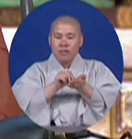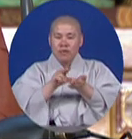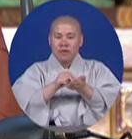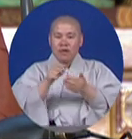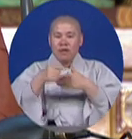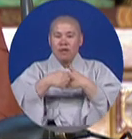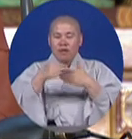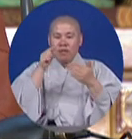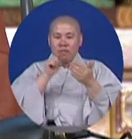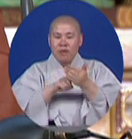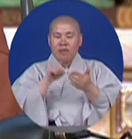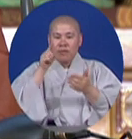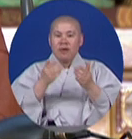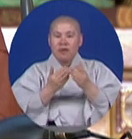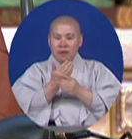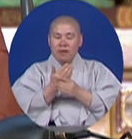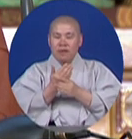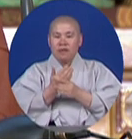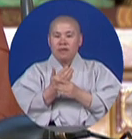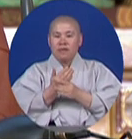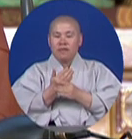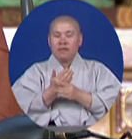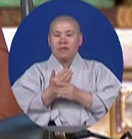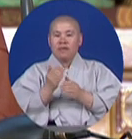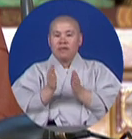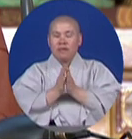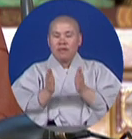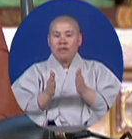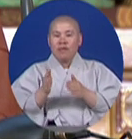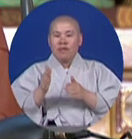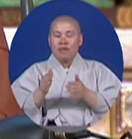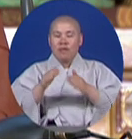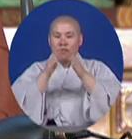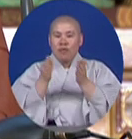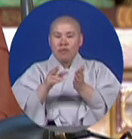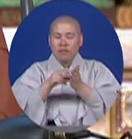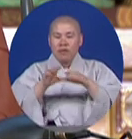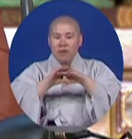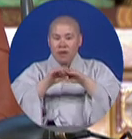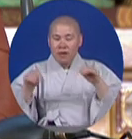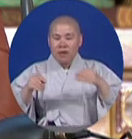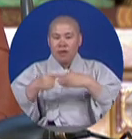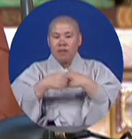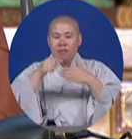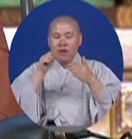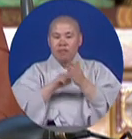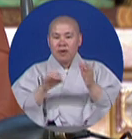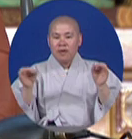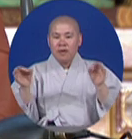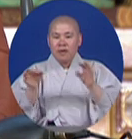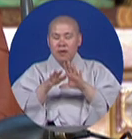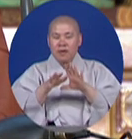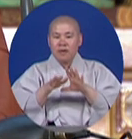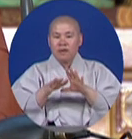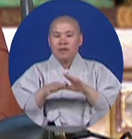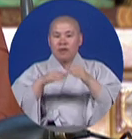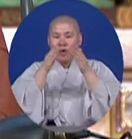줄 아는 것이 그것이 견성이다. 그 알지 못할 줄을 알아야 되는데 자꾸 알 줄만 아는 거예요.